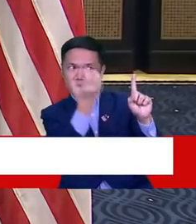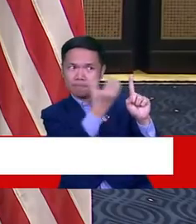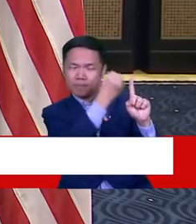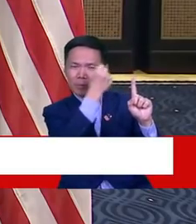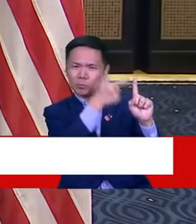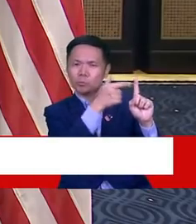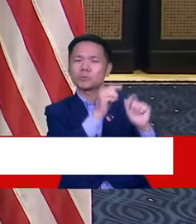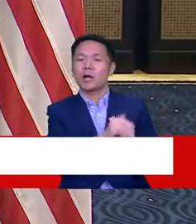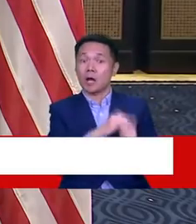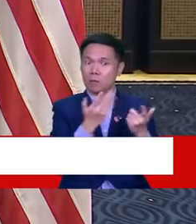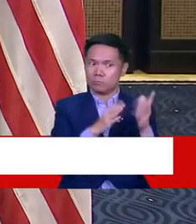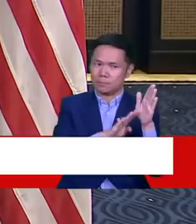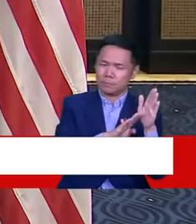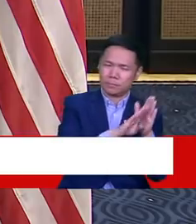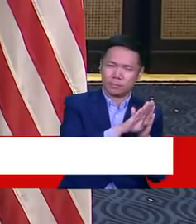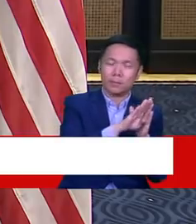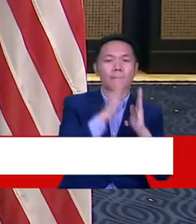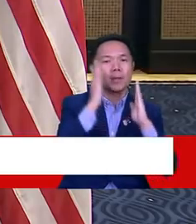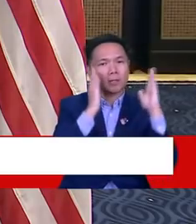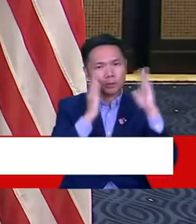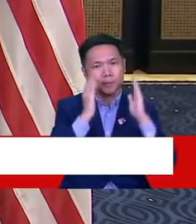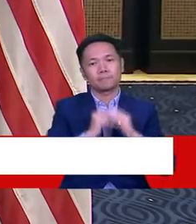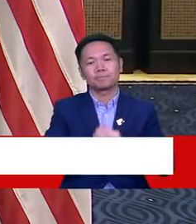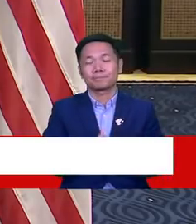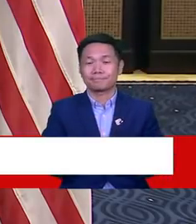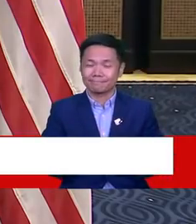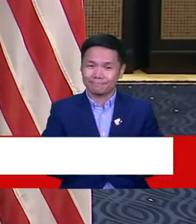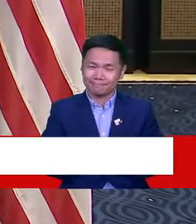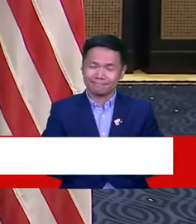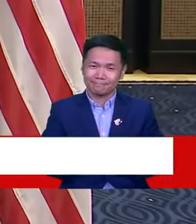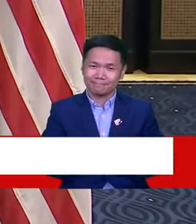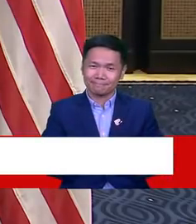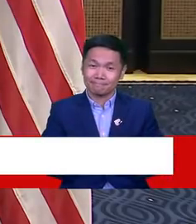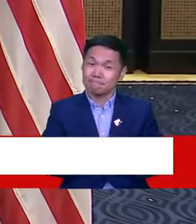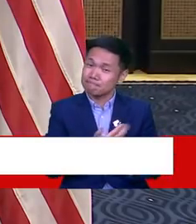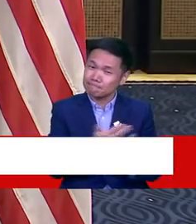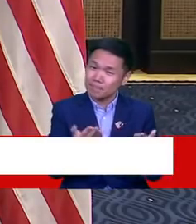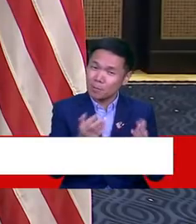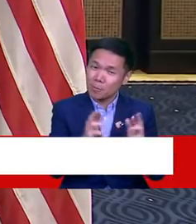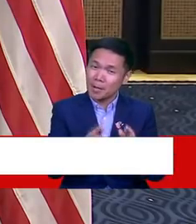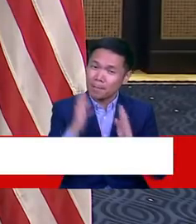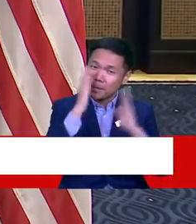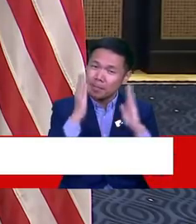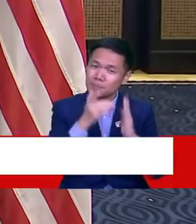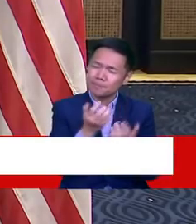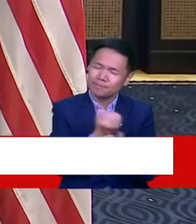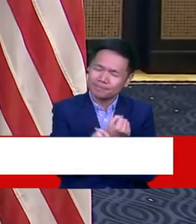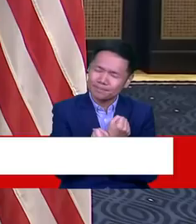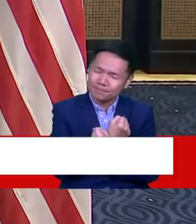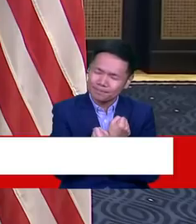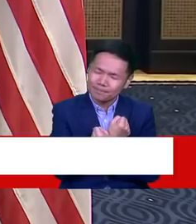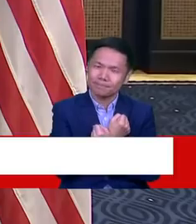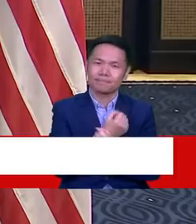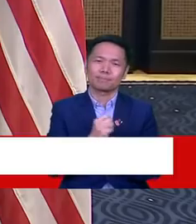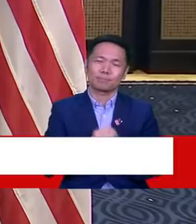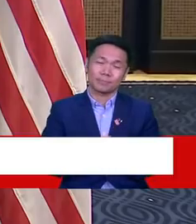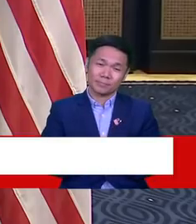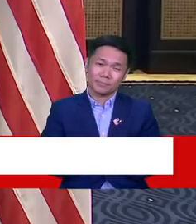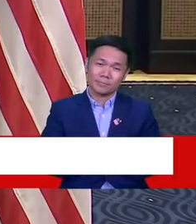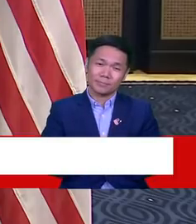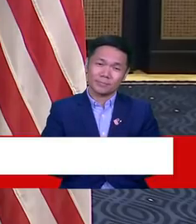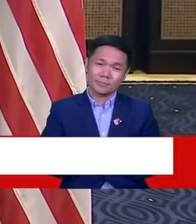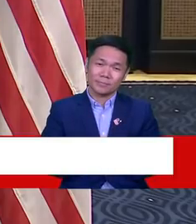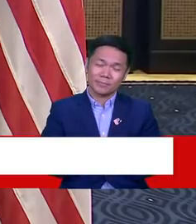bisa membalas pada menteri berkata kemelut politik yang menjadi negara menimbulkan keresahan dalam kalangan rakyat justru kestabilan politik perlu segera dicapai manusi